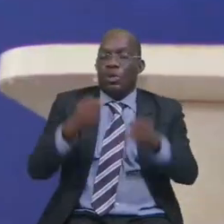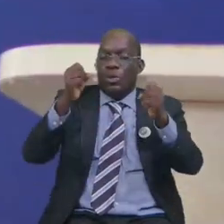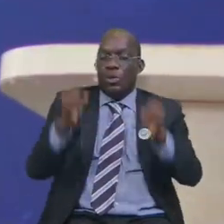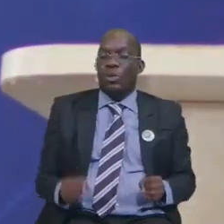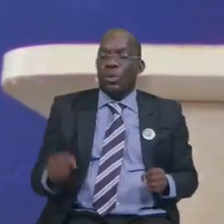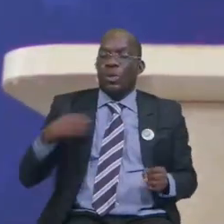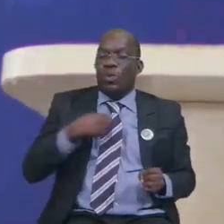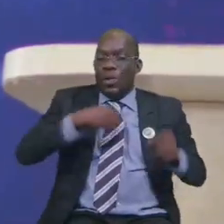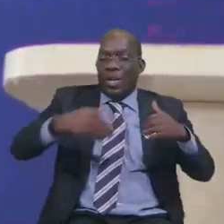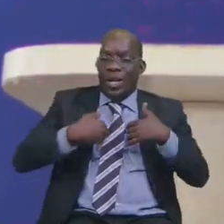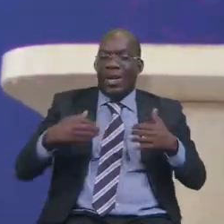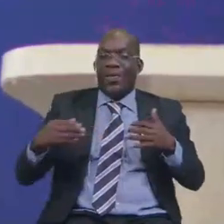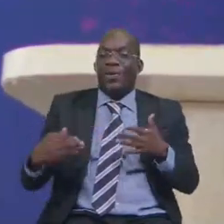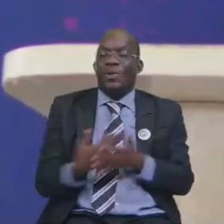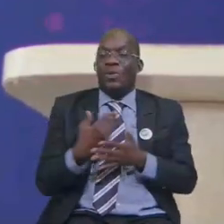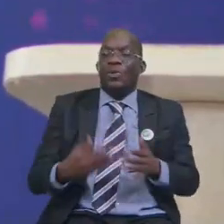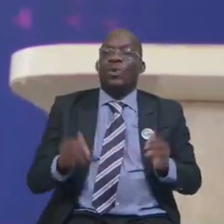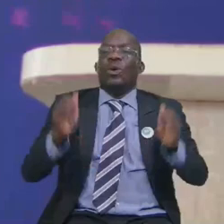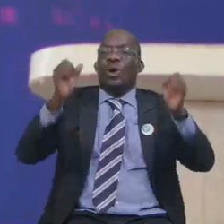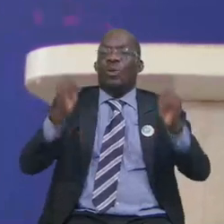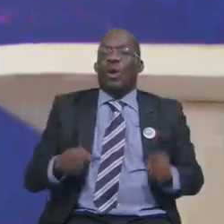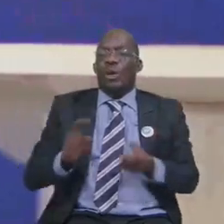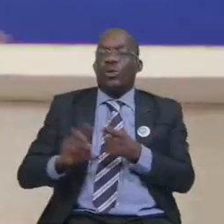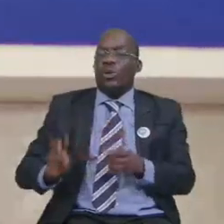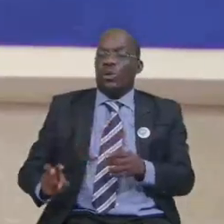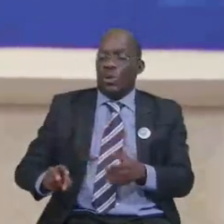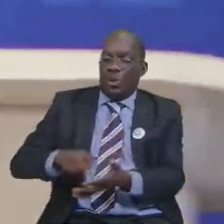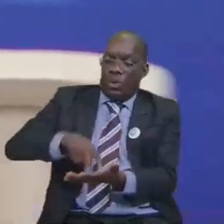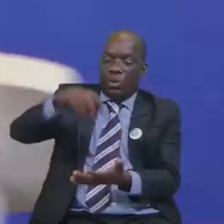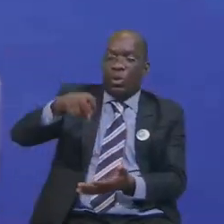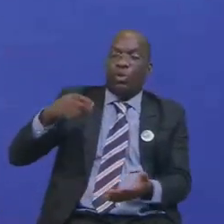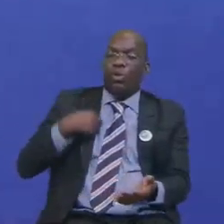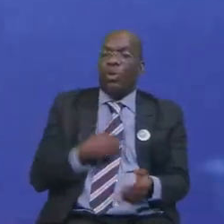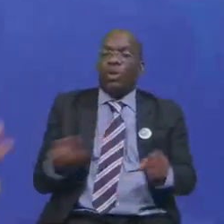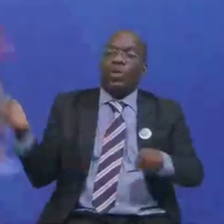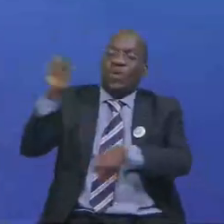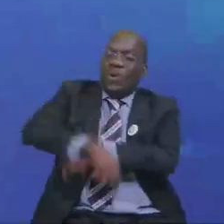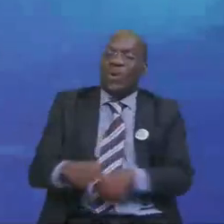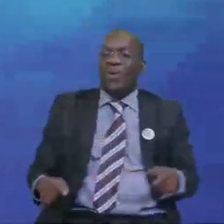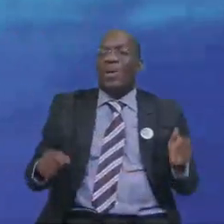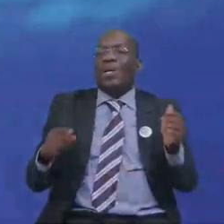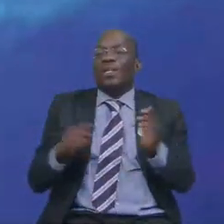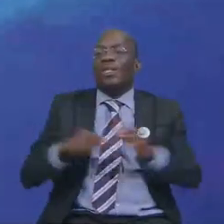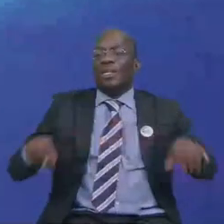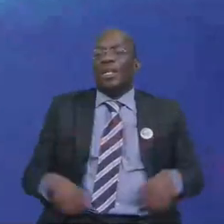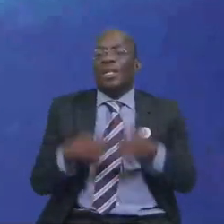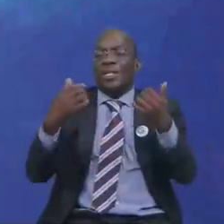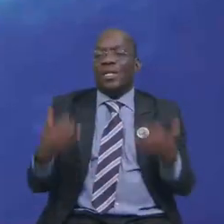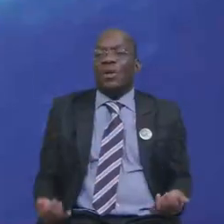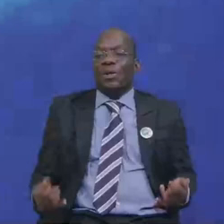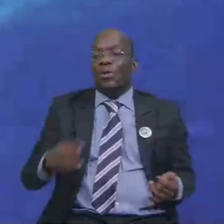une nouvelle force pour sauter et nous allons sauter ces barrières là parce que maintenant